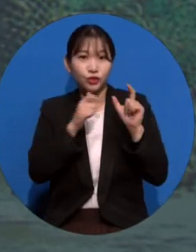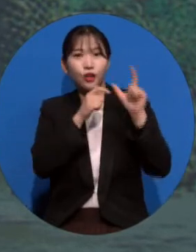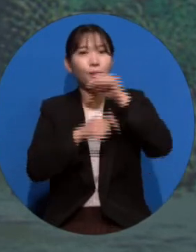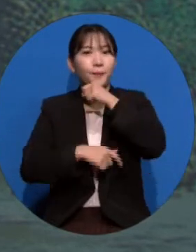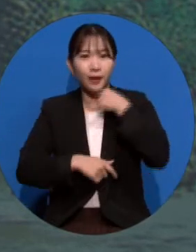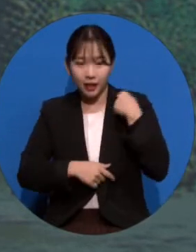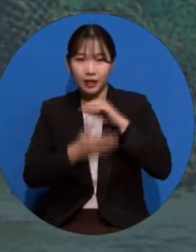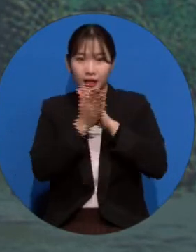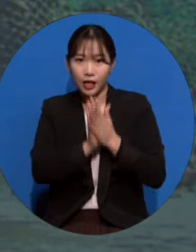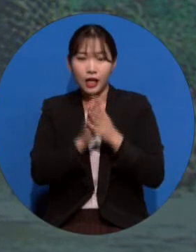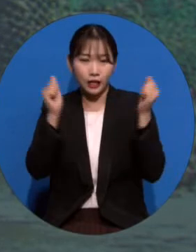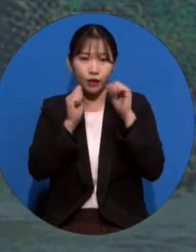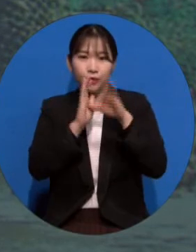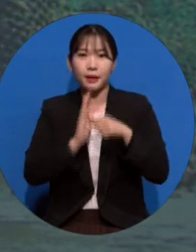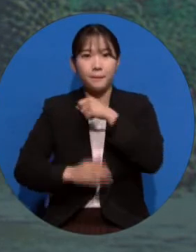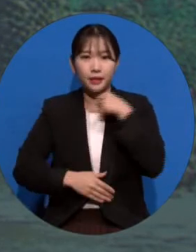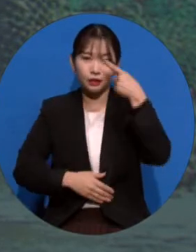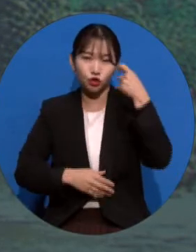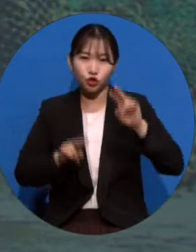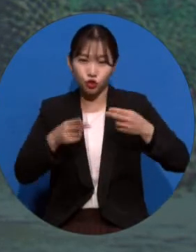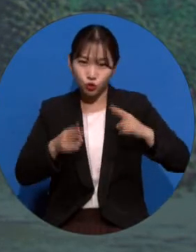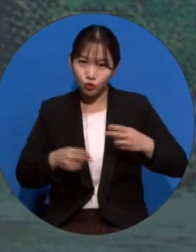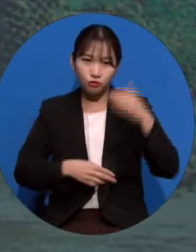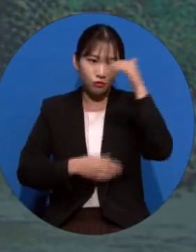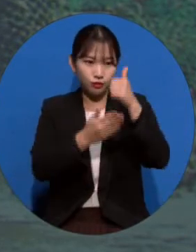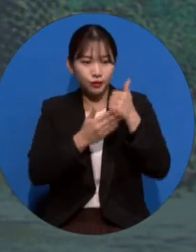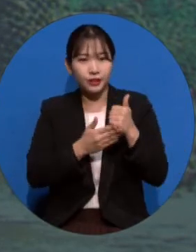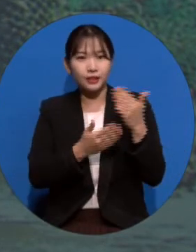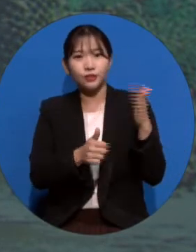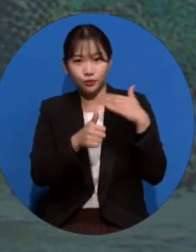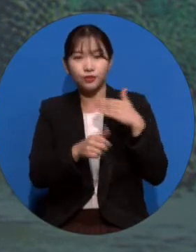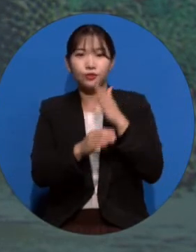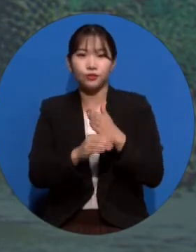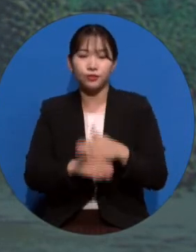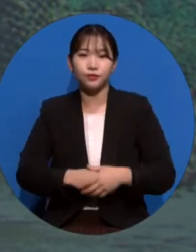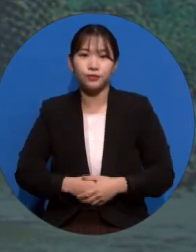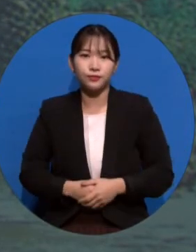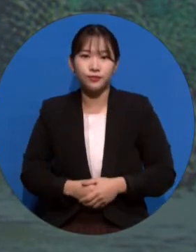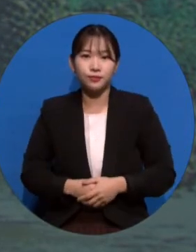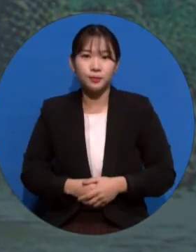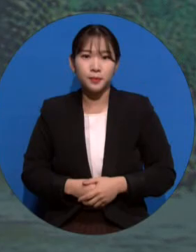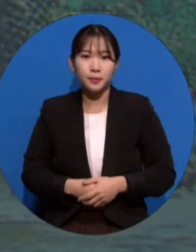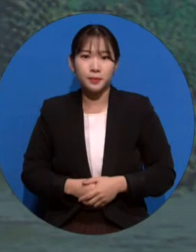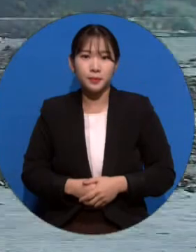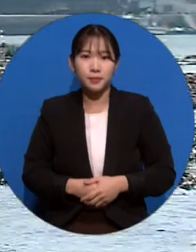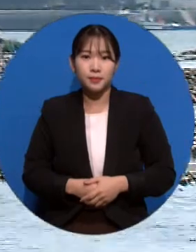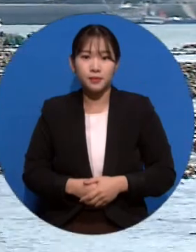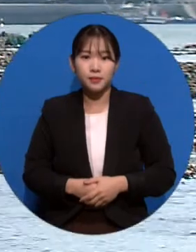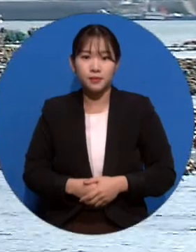맛이 깊어지는 겨울철 별미 굴구이가 관광객들을 유혹하고 있습니다. 김진선 기자입니다.